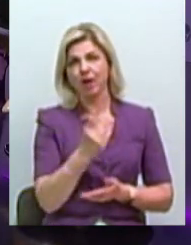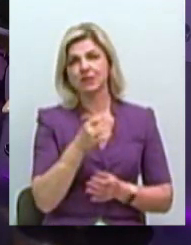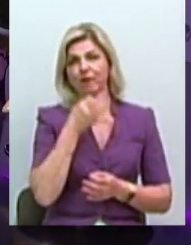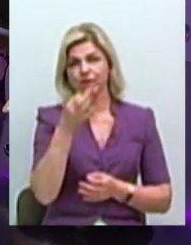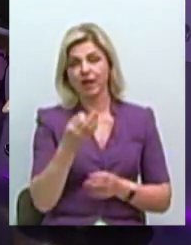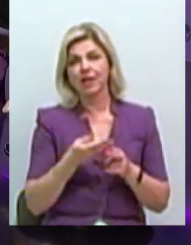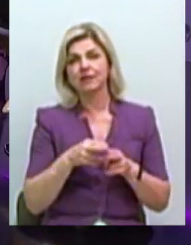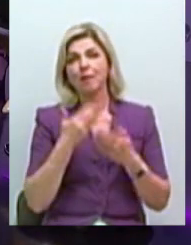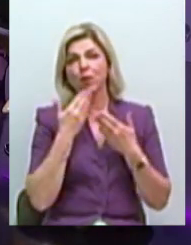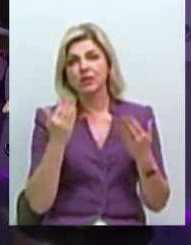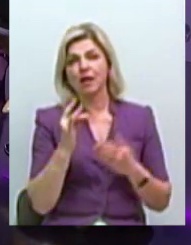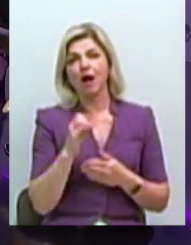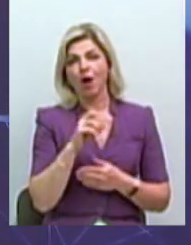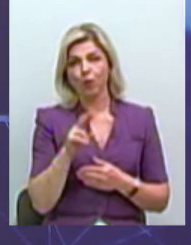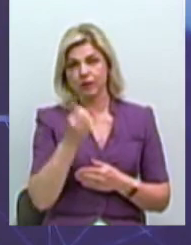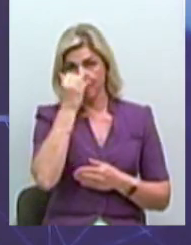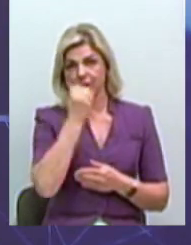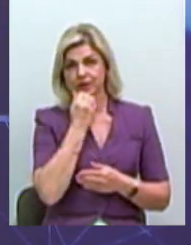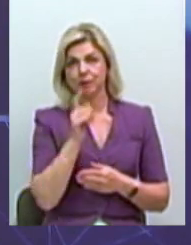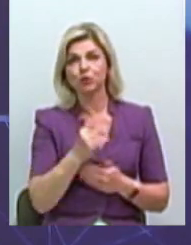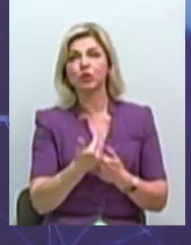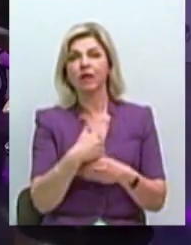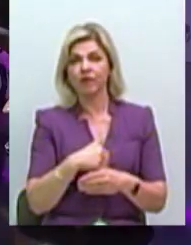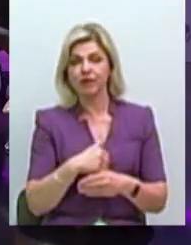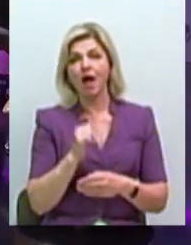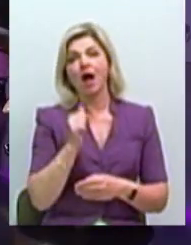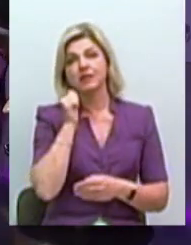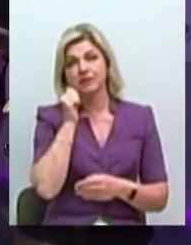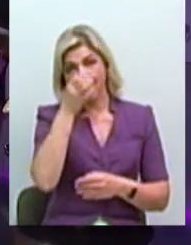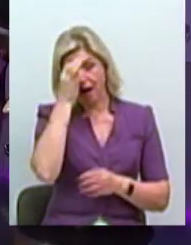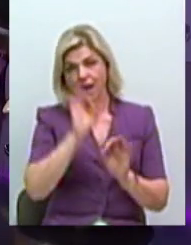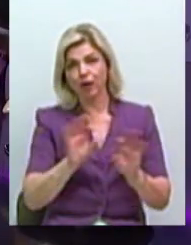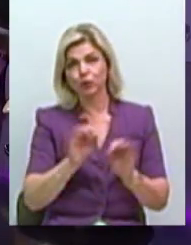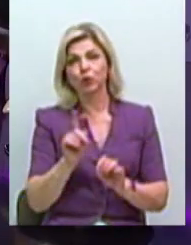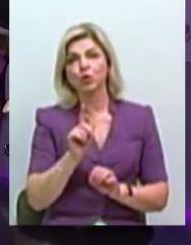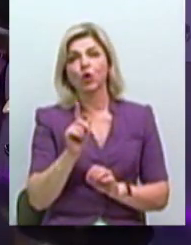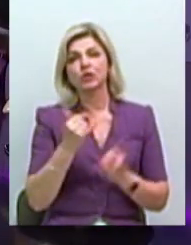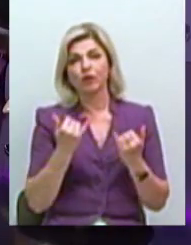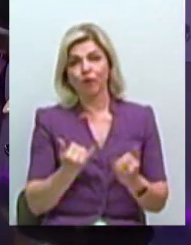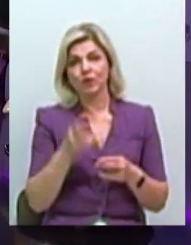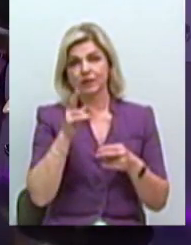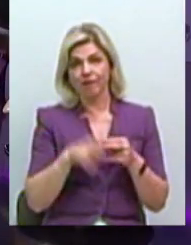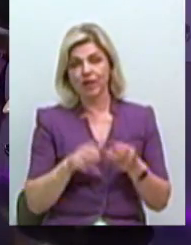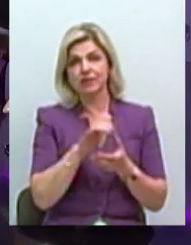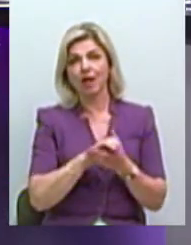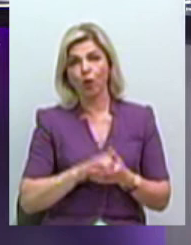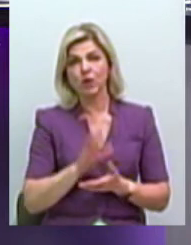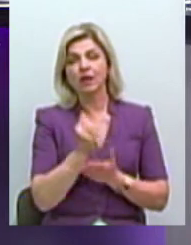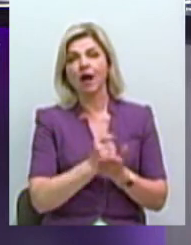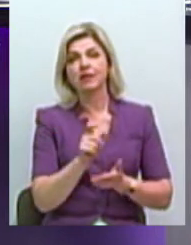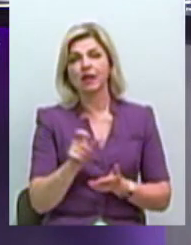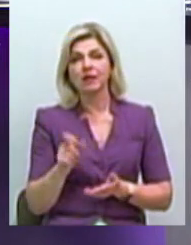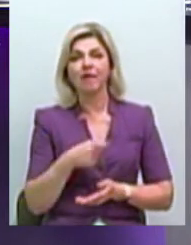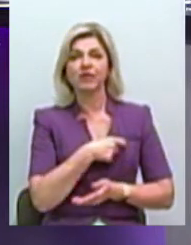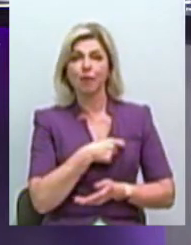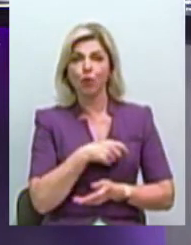раунд нашої програми. Дякую, що сьогодні завітали до нас. А я нагадую нашим глядачам, що сьогодні ми завершуємо знайомство з кандидатами в народні